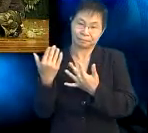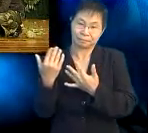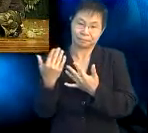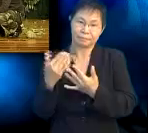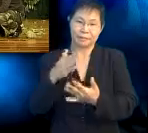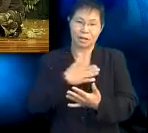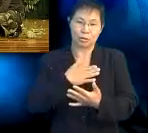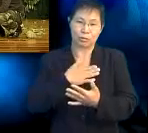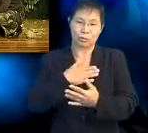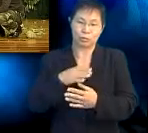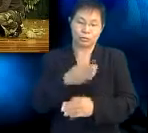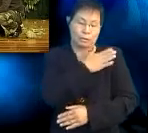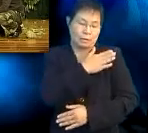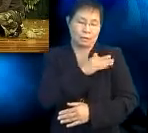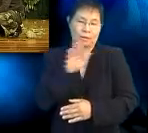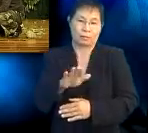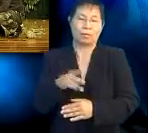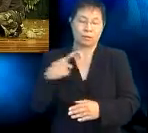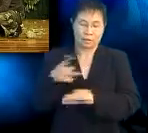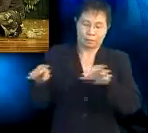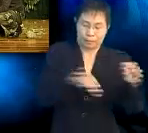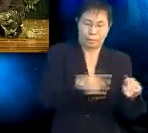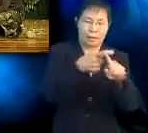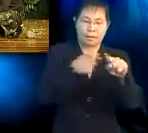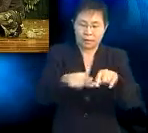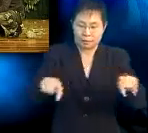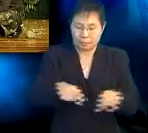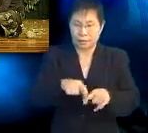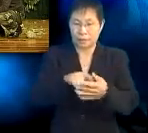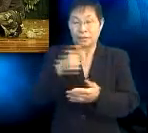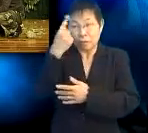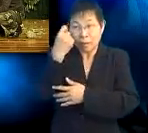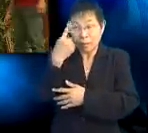aku akan gerakkan kamu lagi. Kita akan berpindah dari kawasan ini. Mengerti?